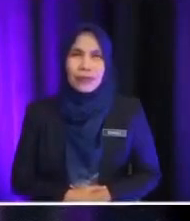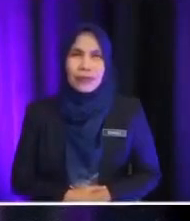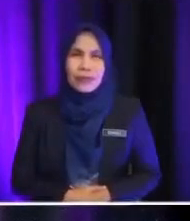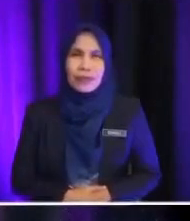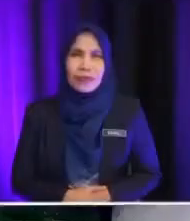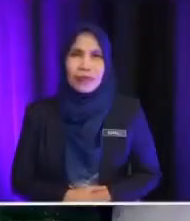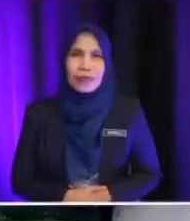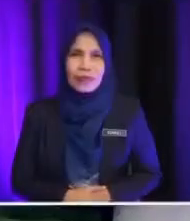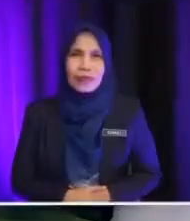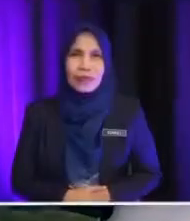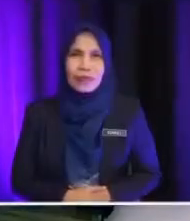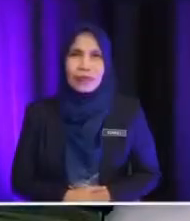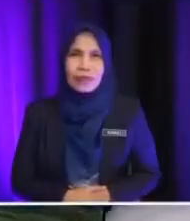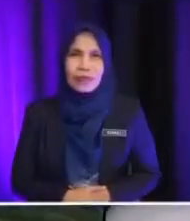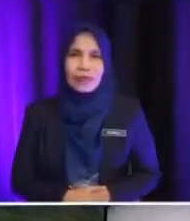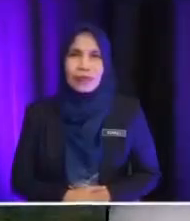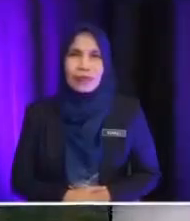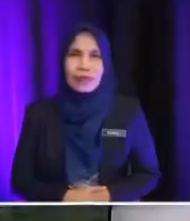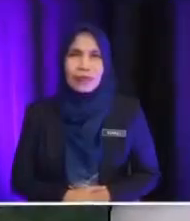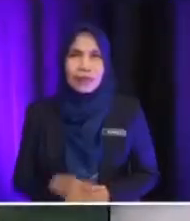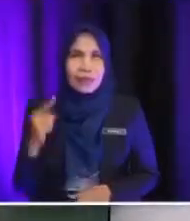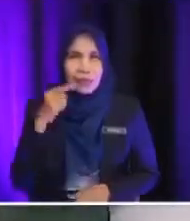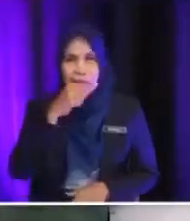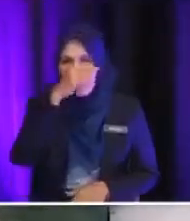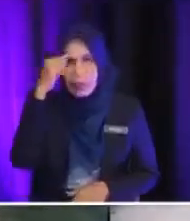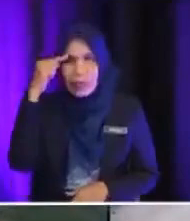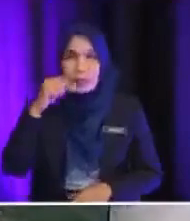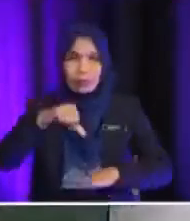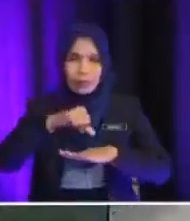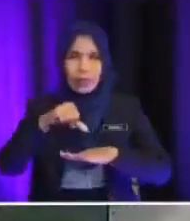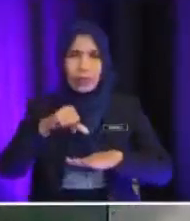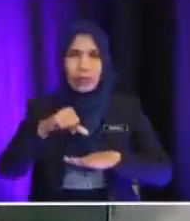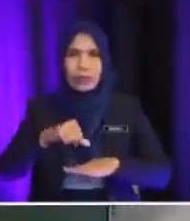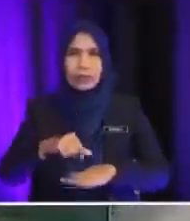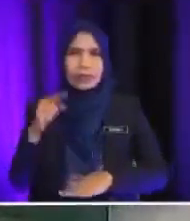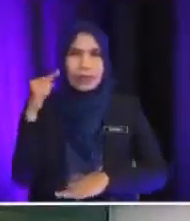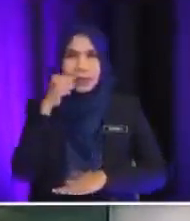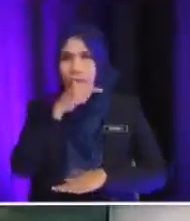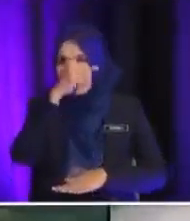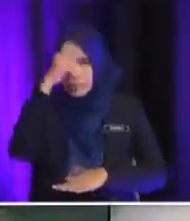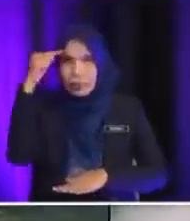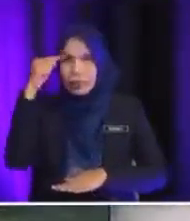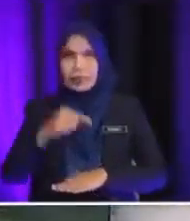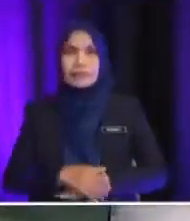tolong cikgu eh. Okey. Okey. Yang ni lada hitam tadi eh. Sos lada hitam. Betul. Okey.